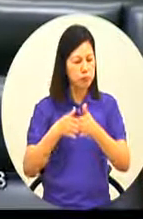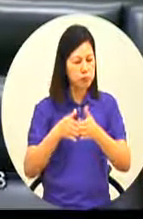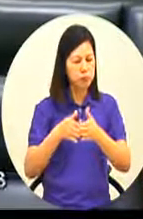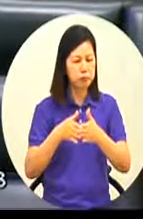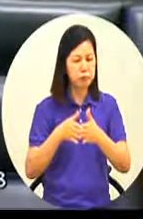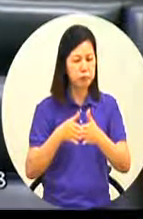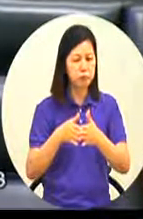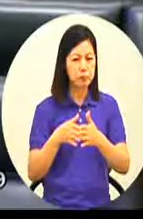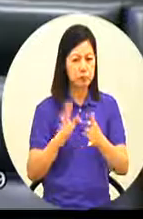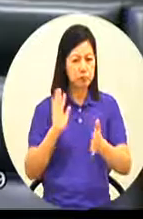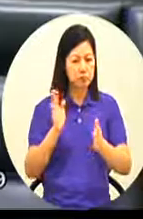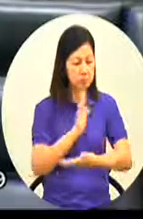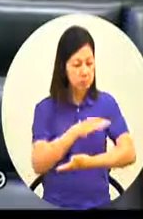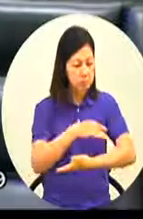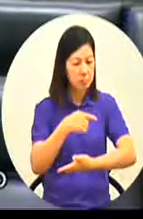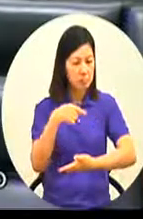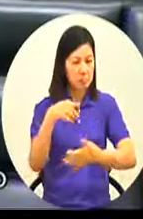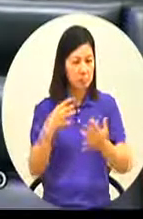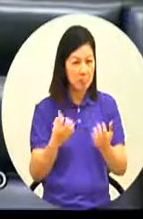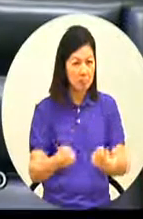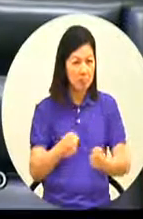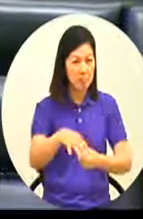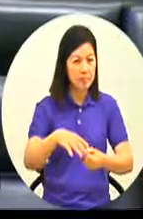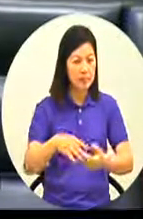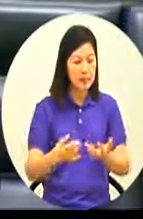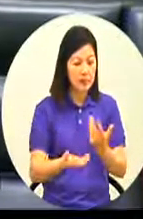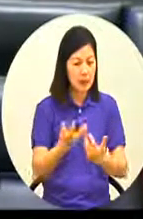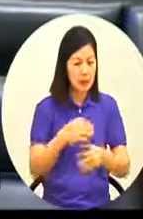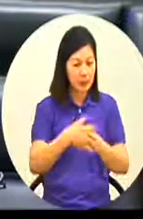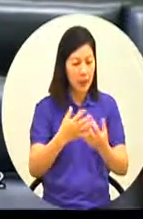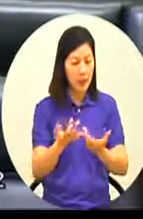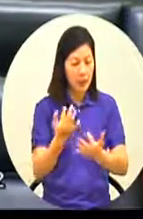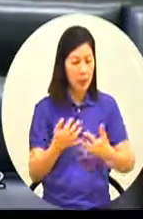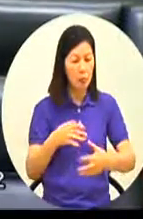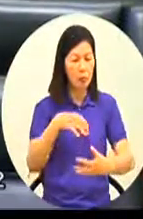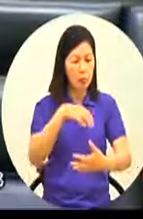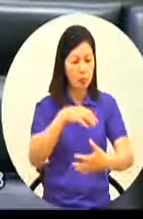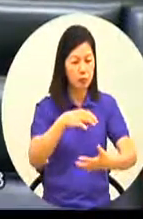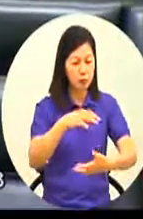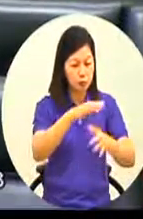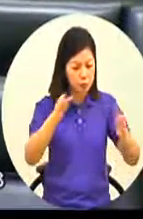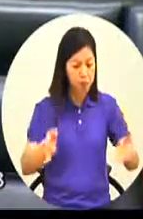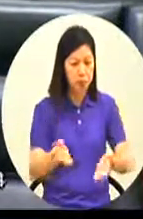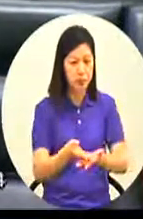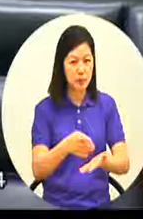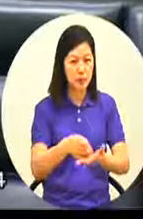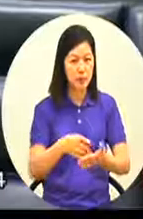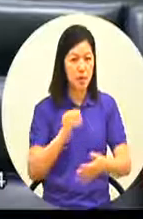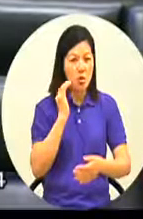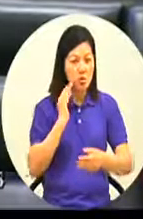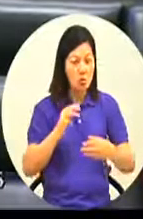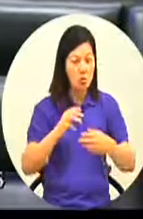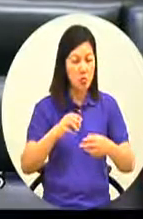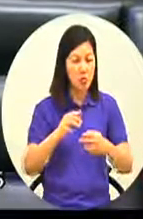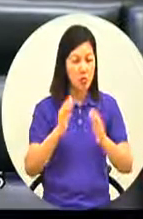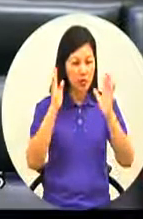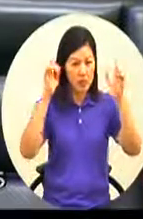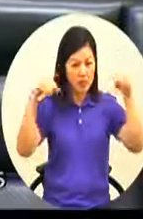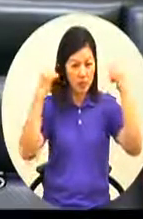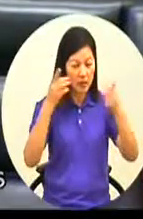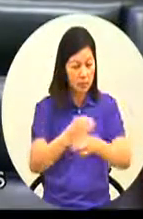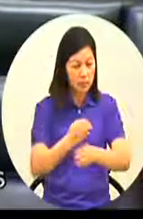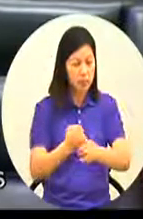他本来伊个囡仔若正常39个月、39礼拜生，伊也免去保温箱，免多花钱，啊，他现在就是一